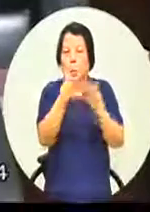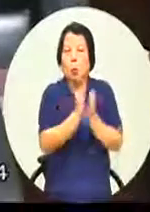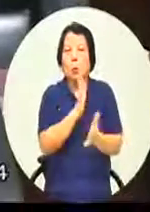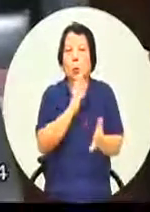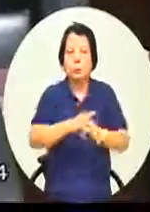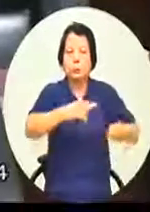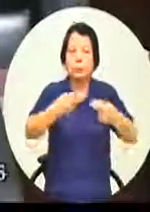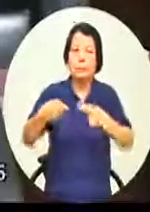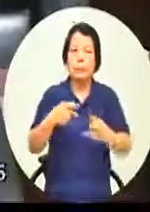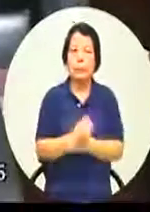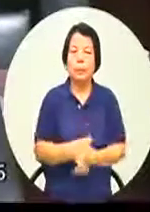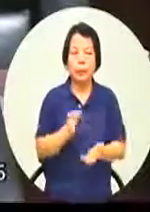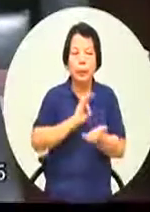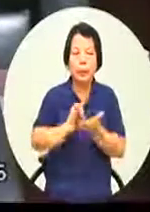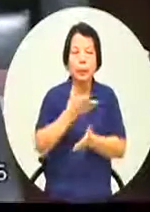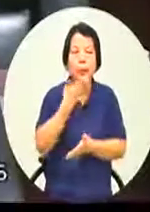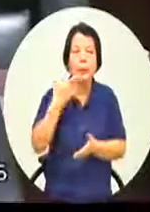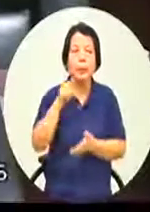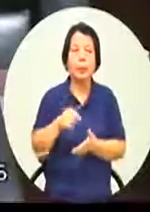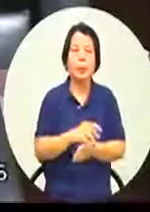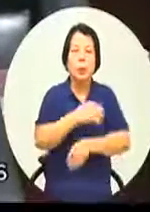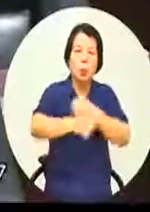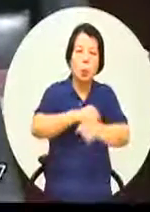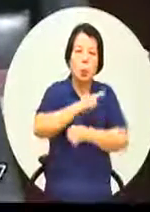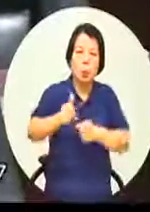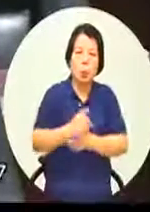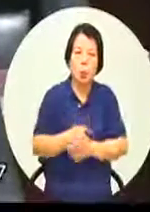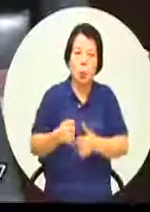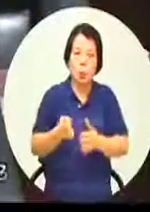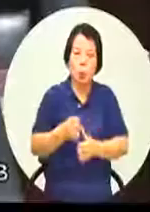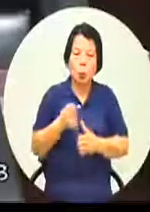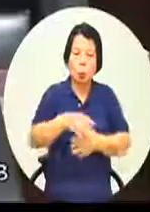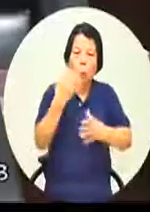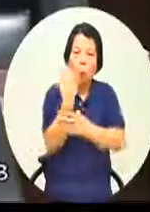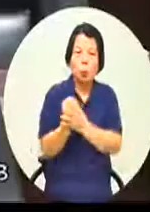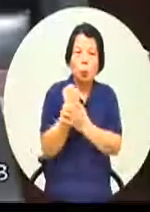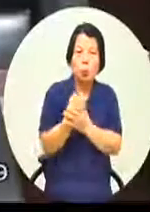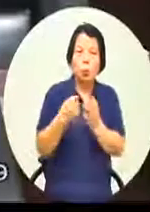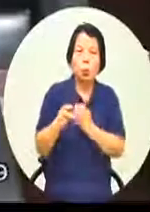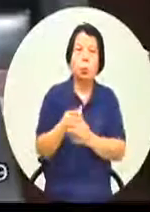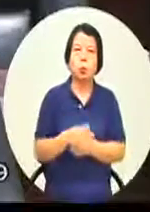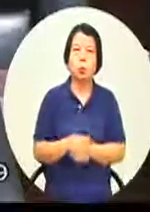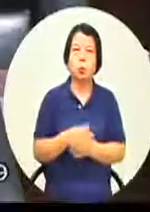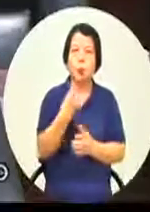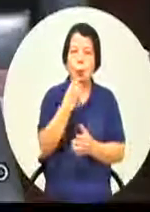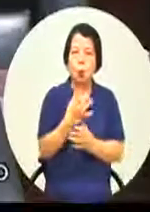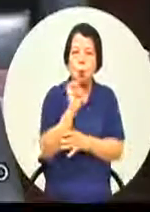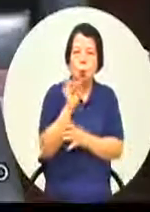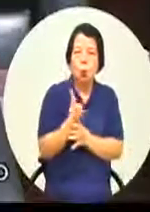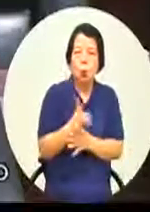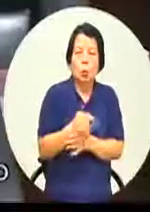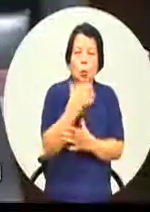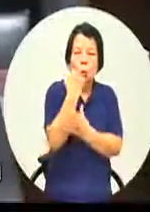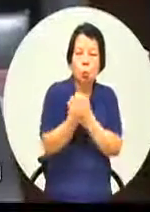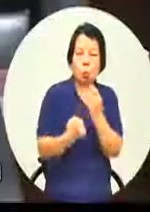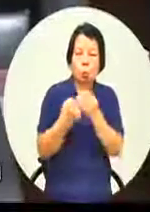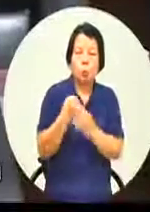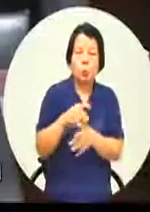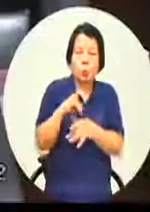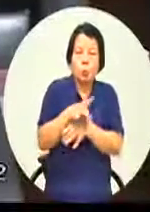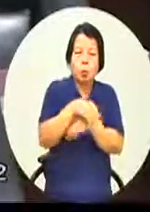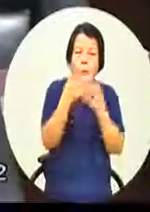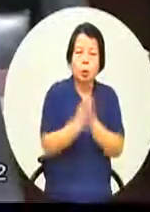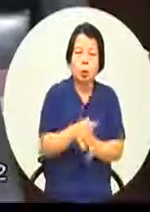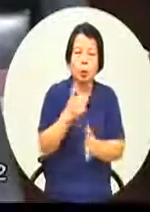实我们也可以利用这些哦动物的排泄物，比如说像猪屎、哦、猪尿，这些其实都可以变成